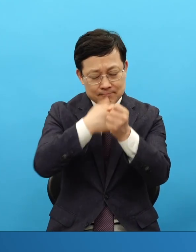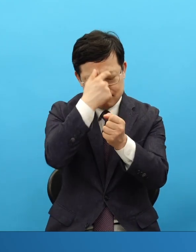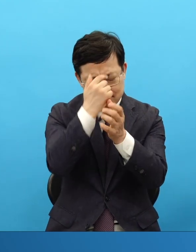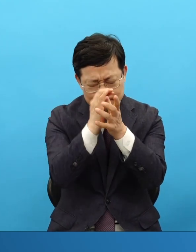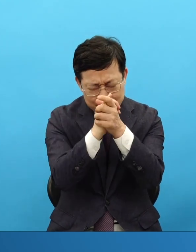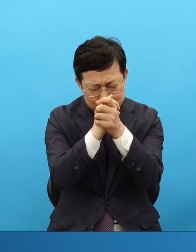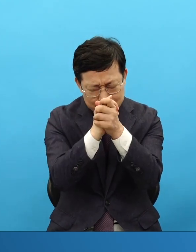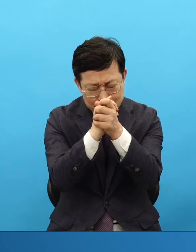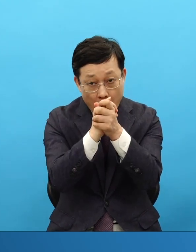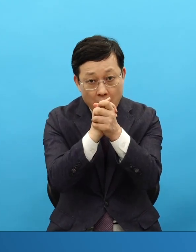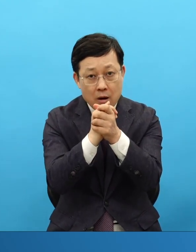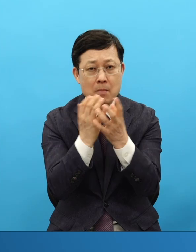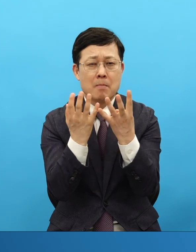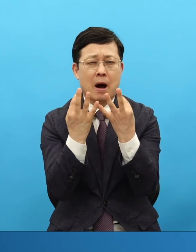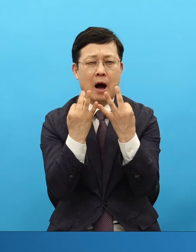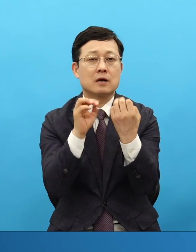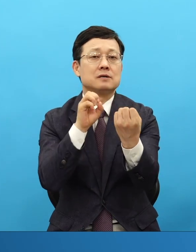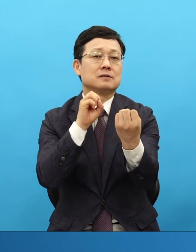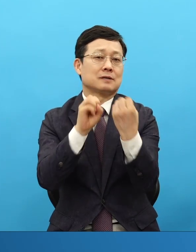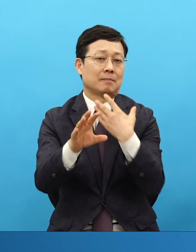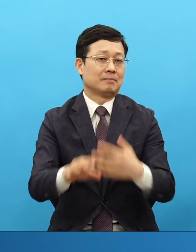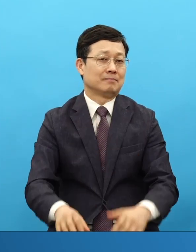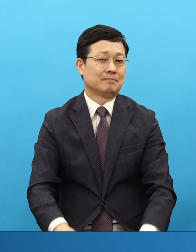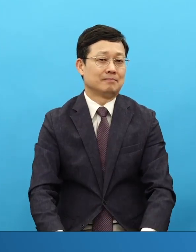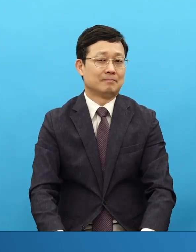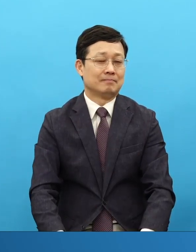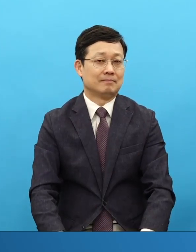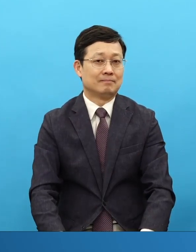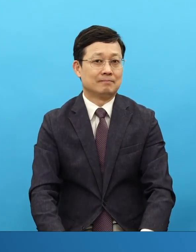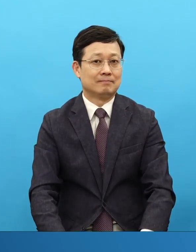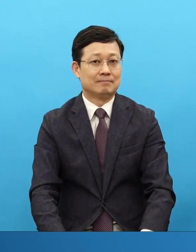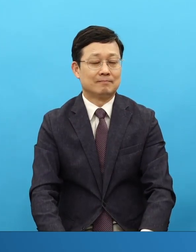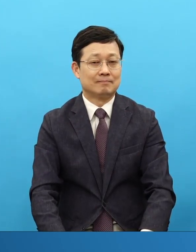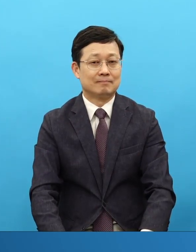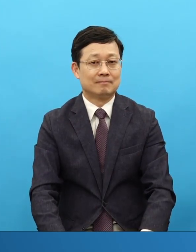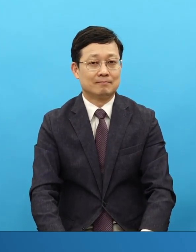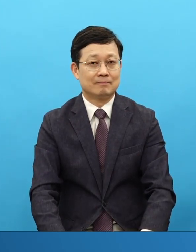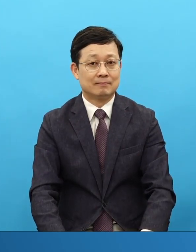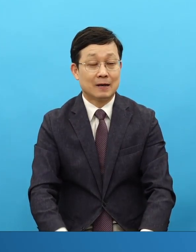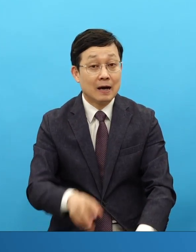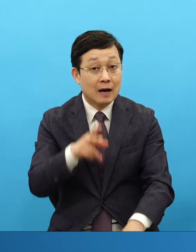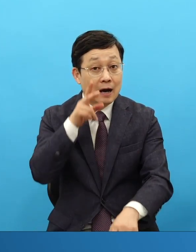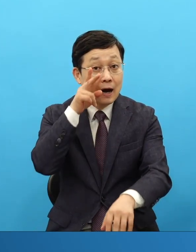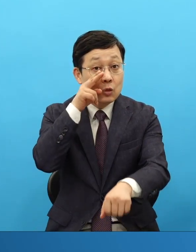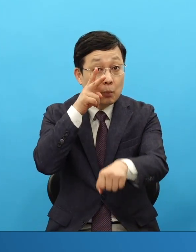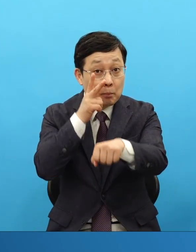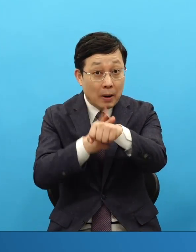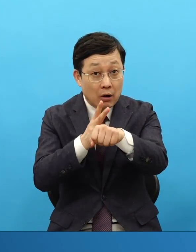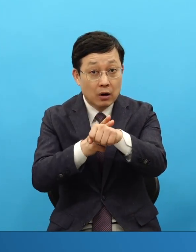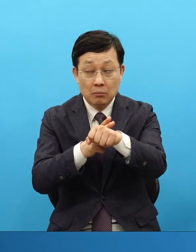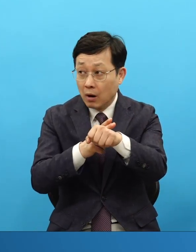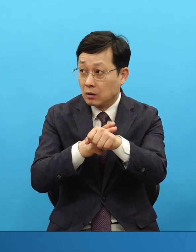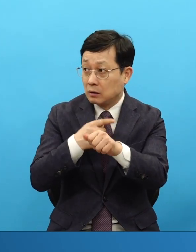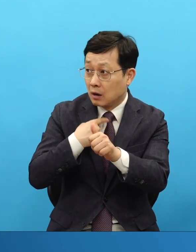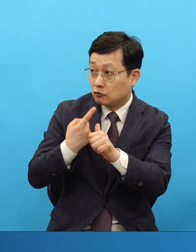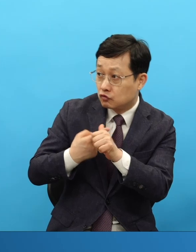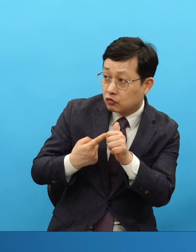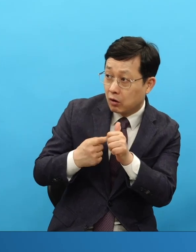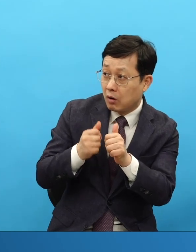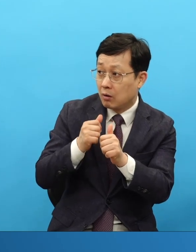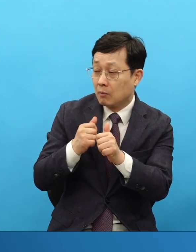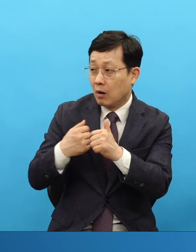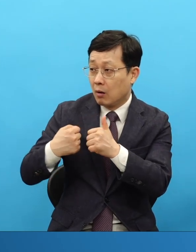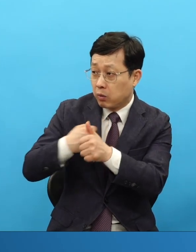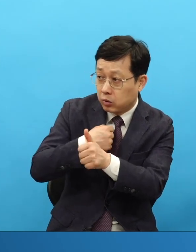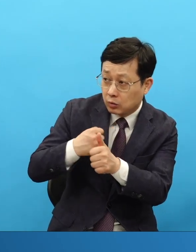received so many answers. 거의 죽음으로 양사방에 쫓기는 바울이 많은 생각을 했더라면요, 분명히